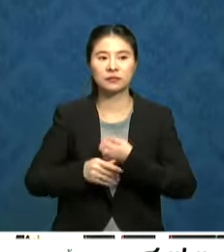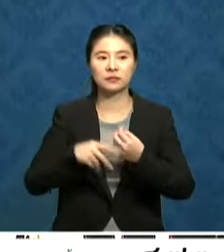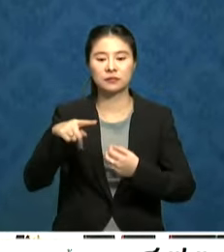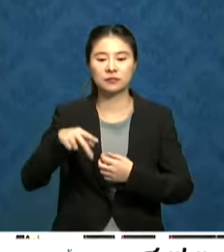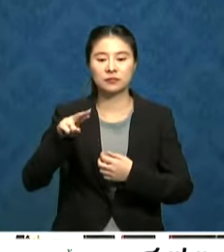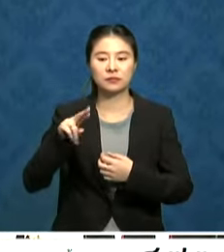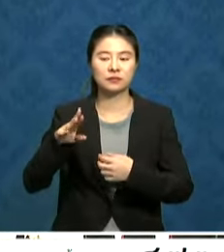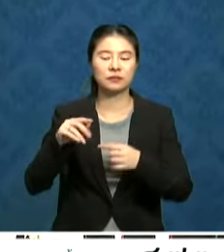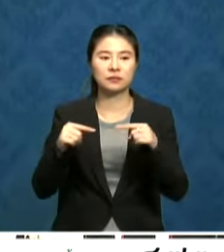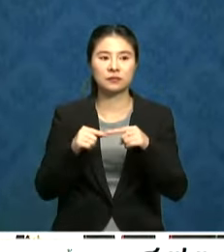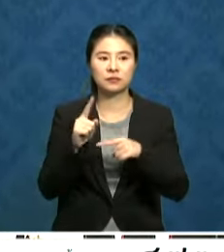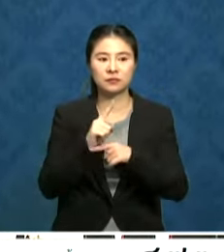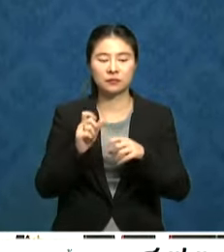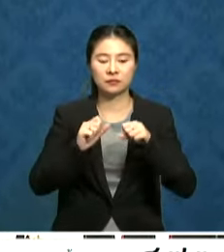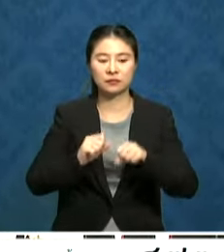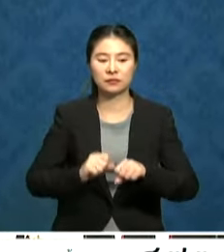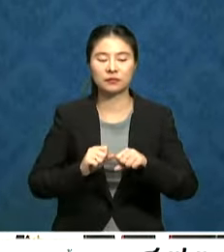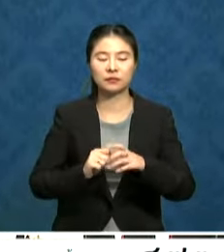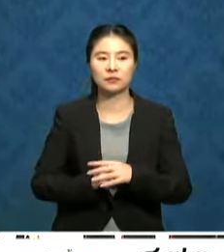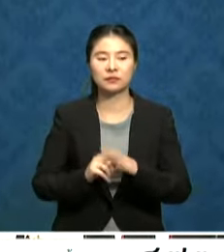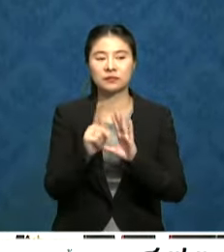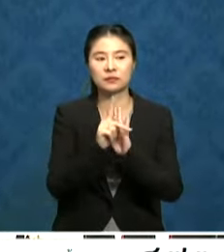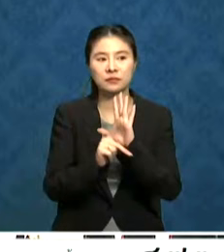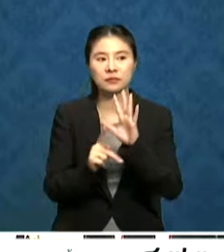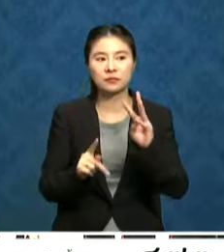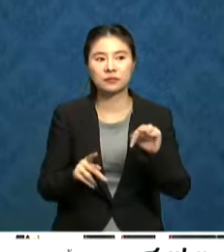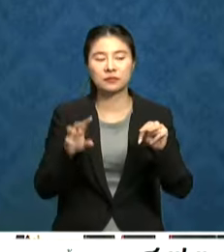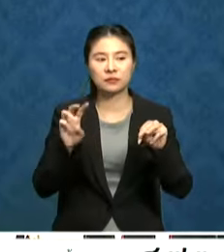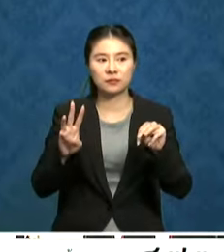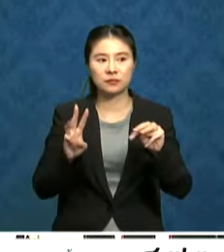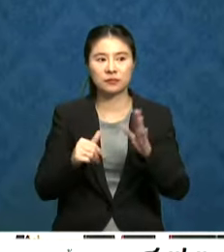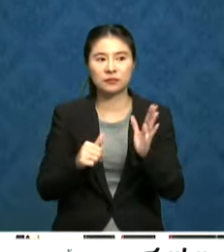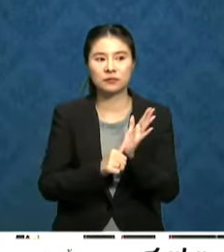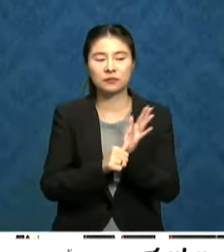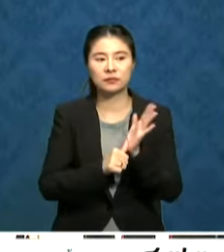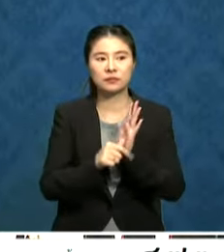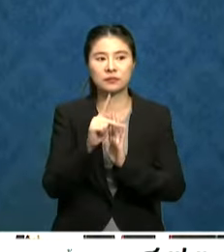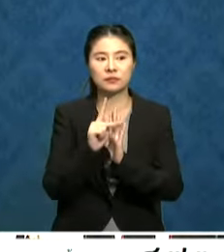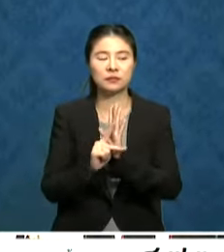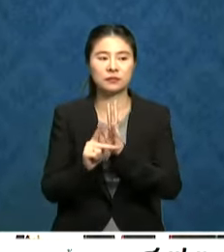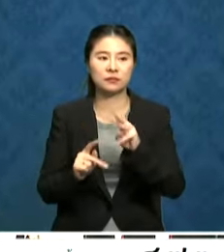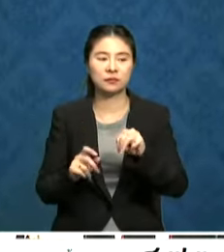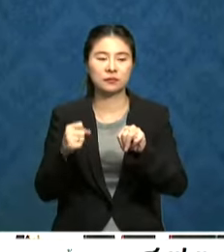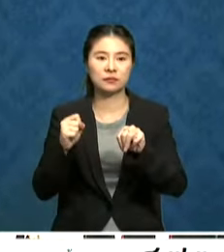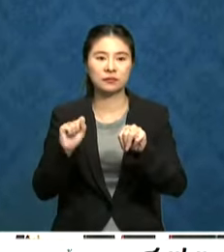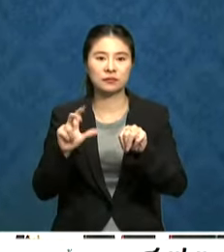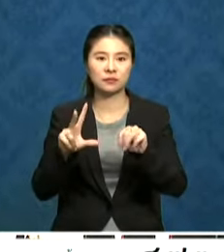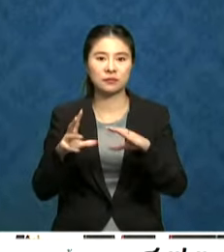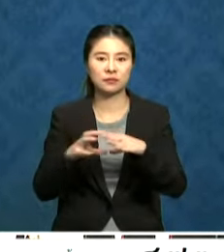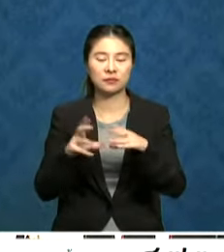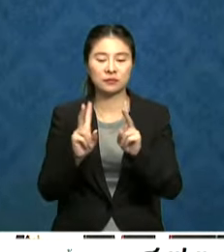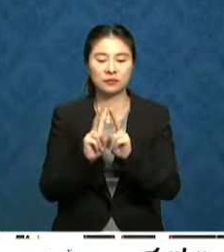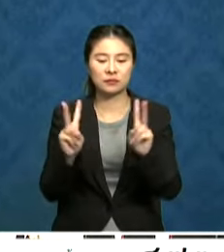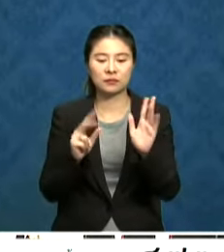ราชบัญญัติว่าด้วยการออกเสียงประชามติในมาตราที่ 6ที่ได้มีการแก้ไขมาตรา 13แล้วก็มีกรรมาธิการได้ขอ